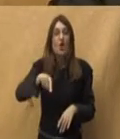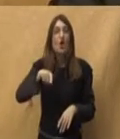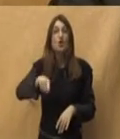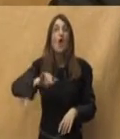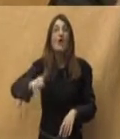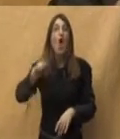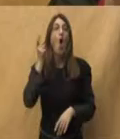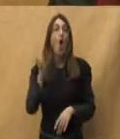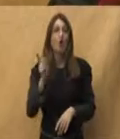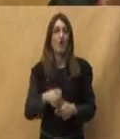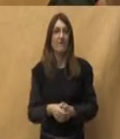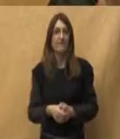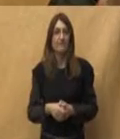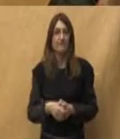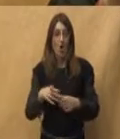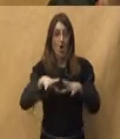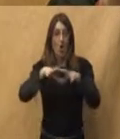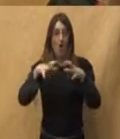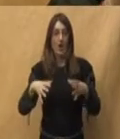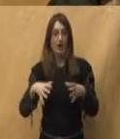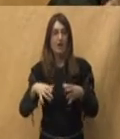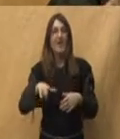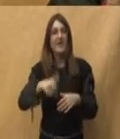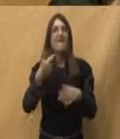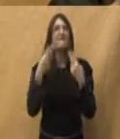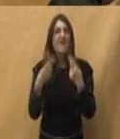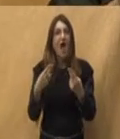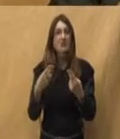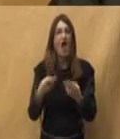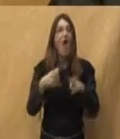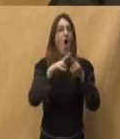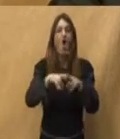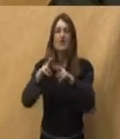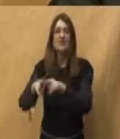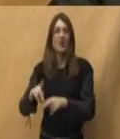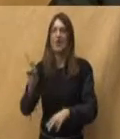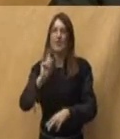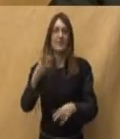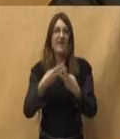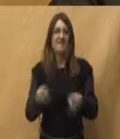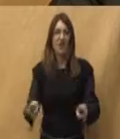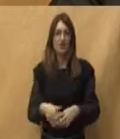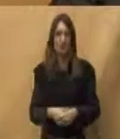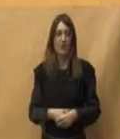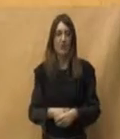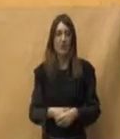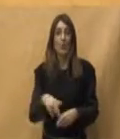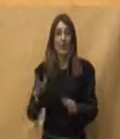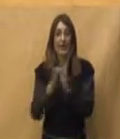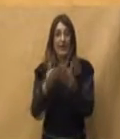otrov. Šta hoću reći? Količina je važna, a sve drugo nije važno. Da, to ste u ovoj knjizi